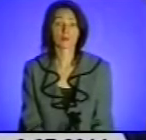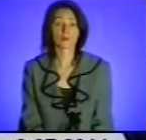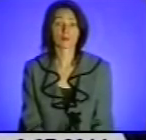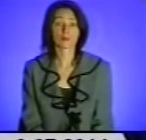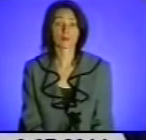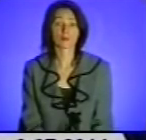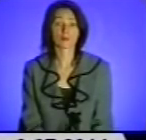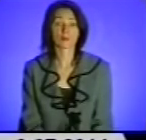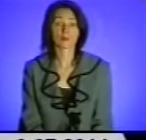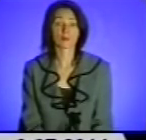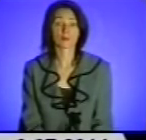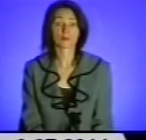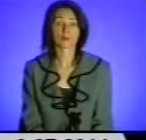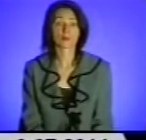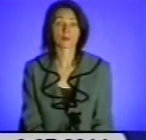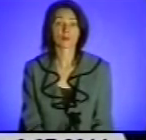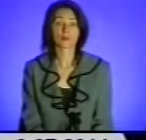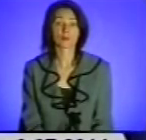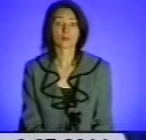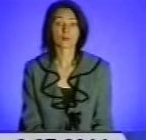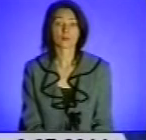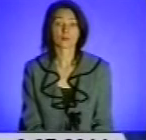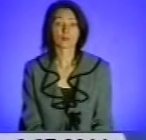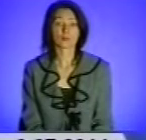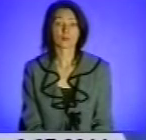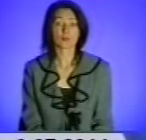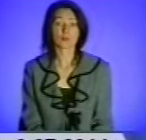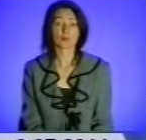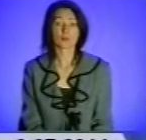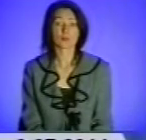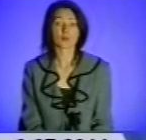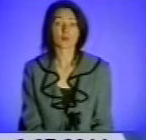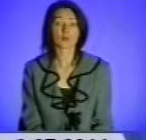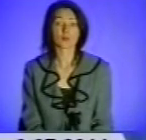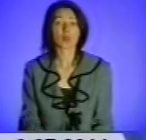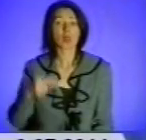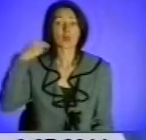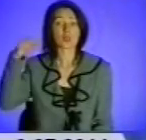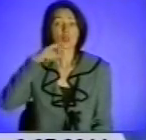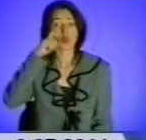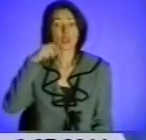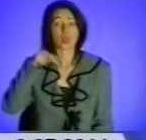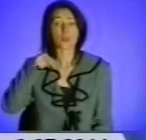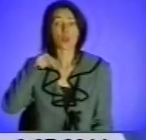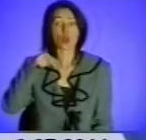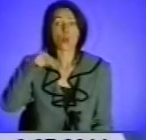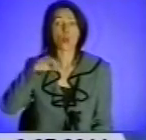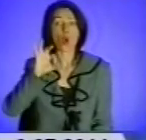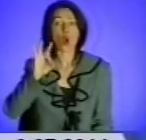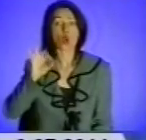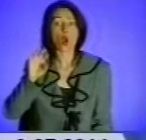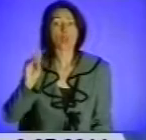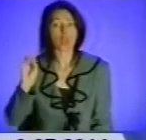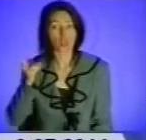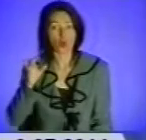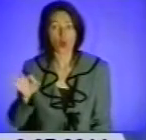Президент Президент України Петро Порошенко з робочою поїздкою